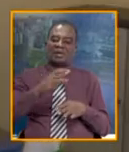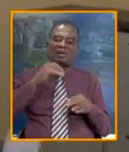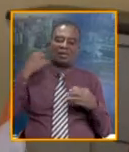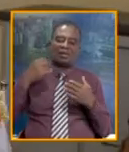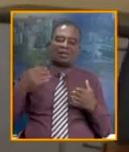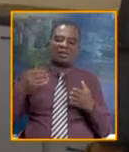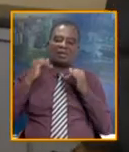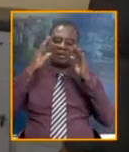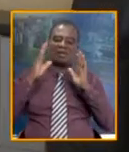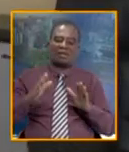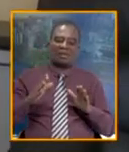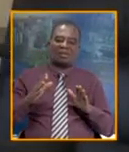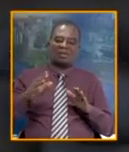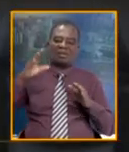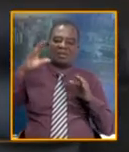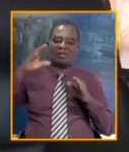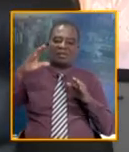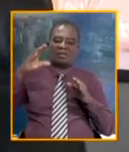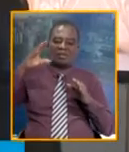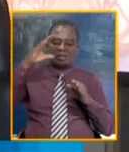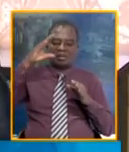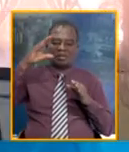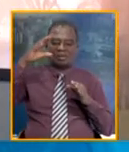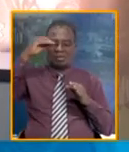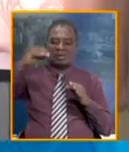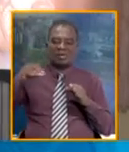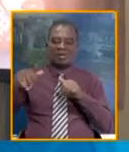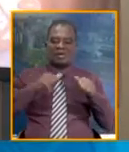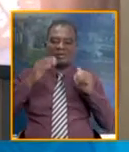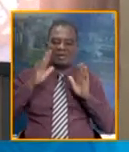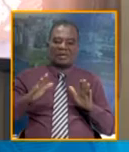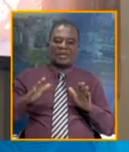tête, un Ivoirien, homme d'affaires prospère, Victor